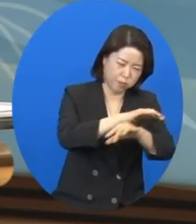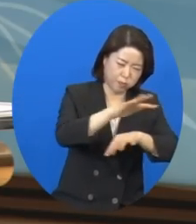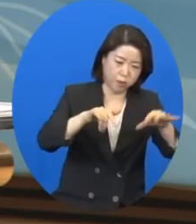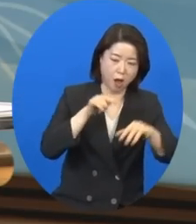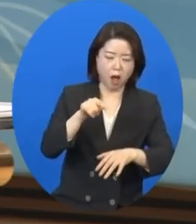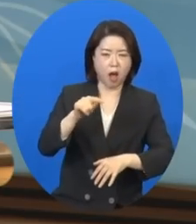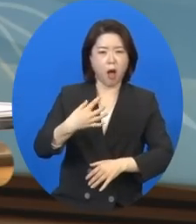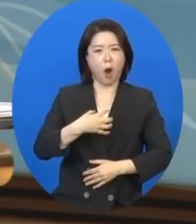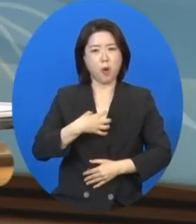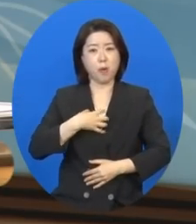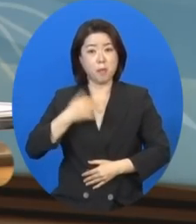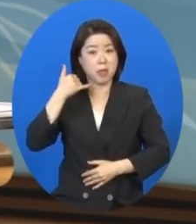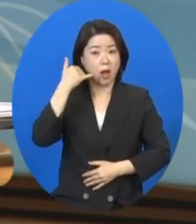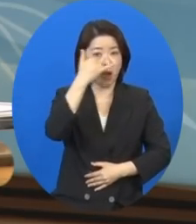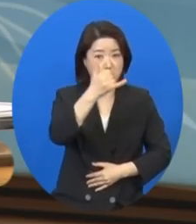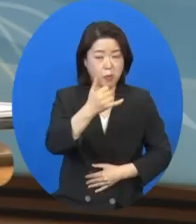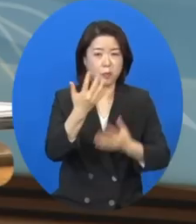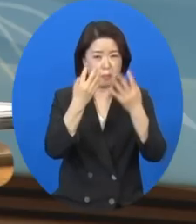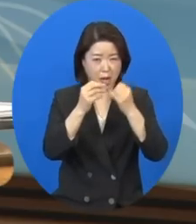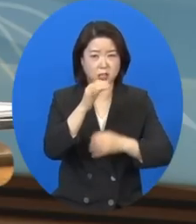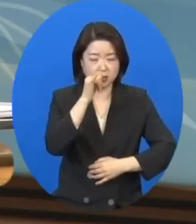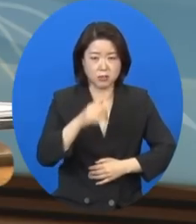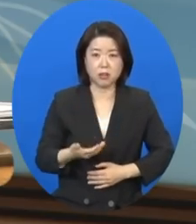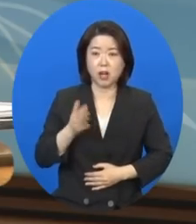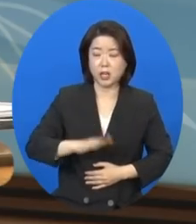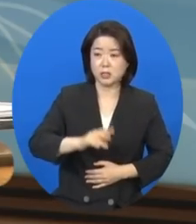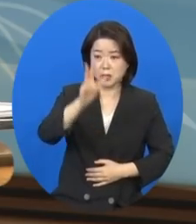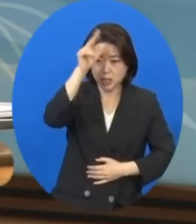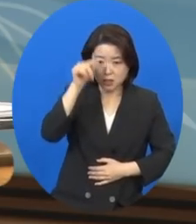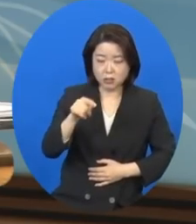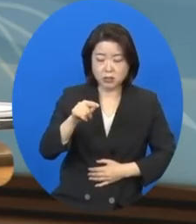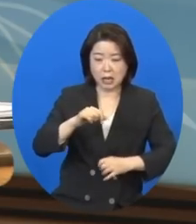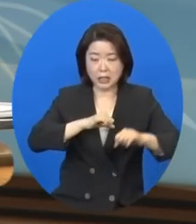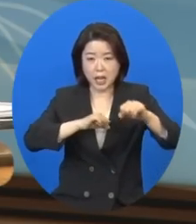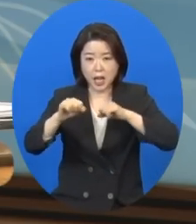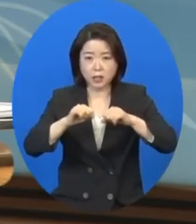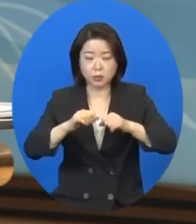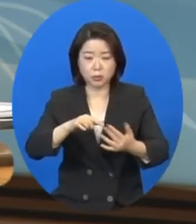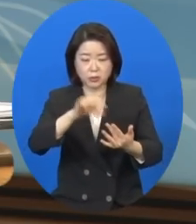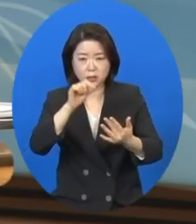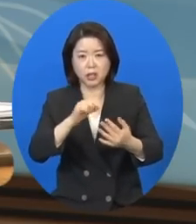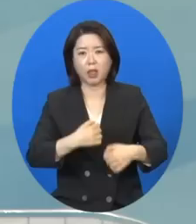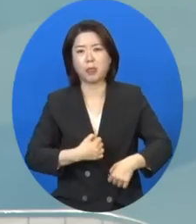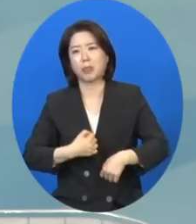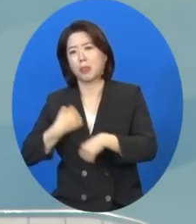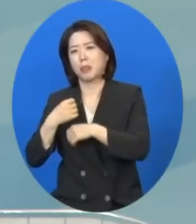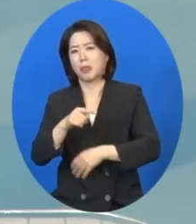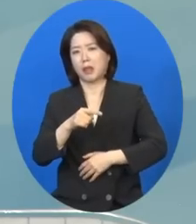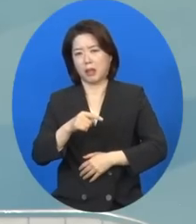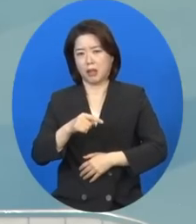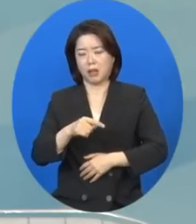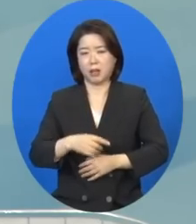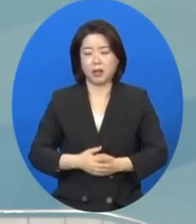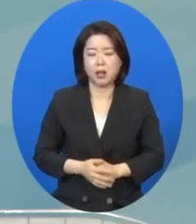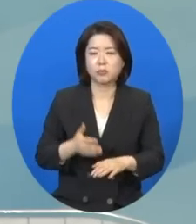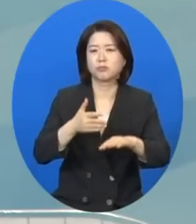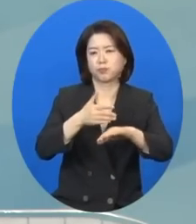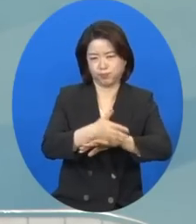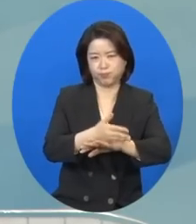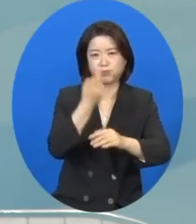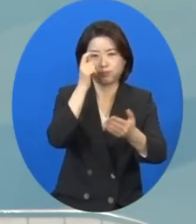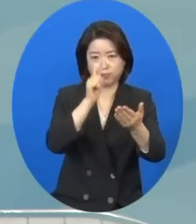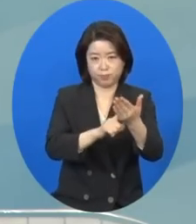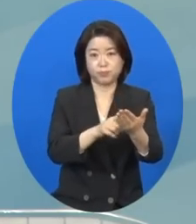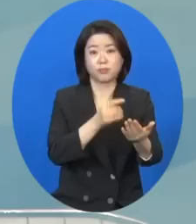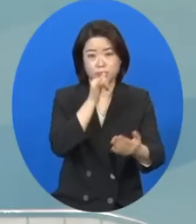알리고 신고를 했지만 경찰에 대처와 선택이 너무 아니했고 또한 늦었다는 것이